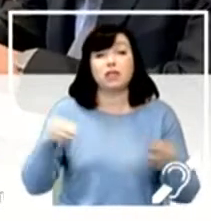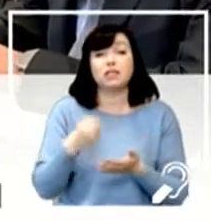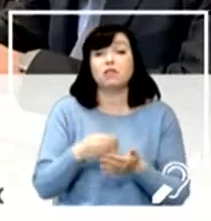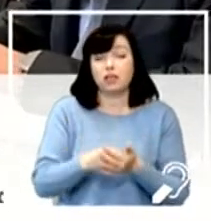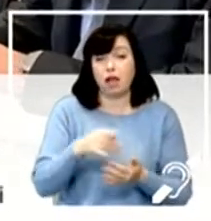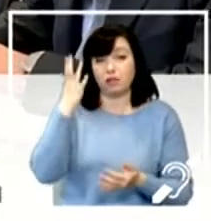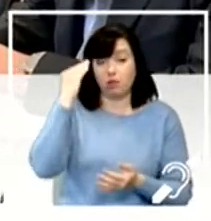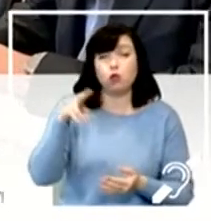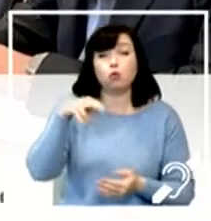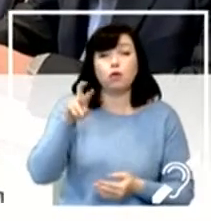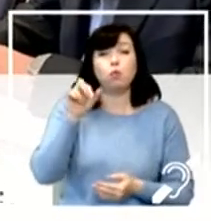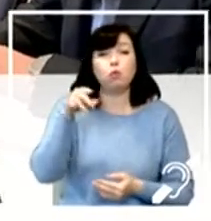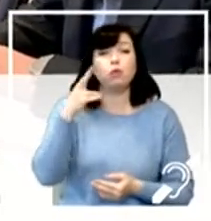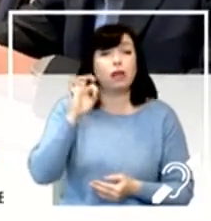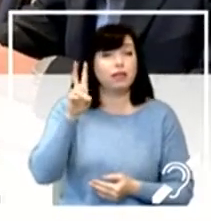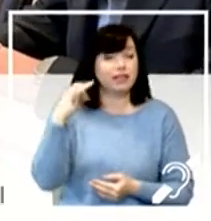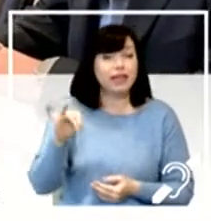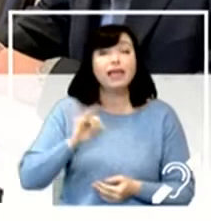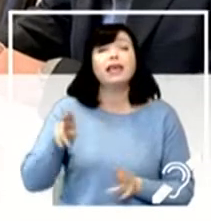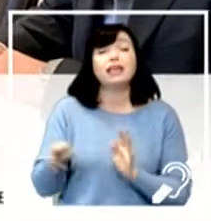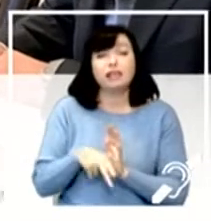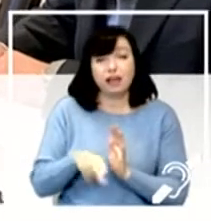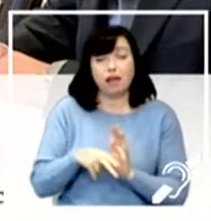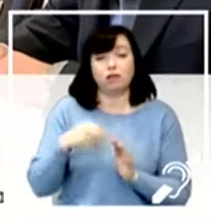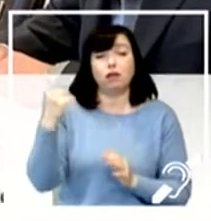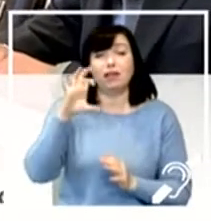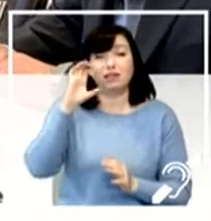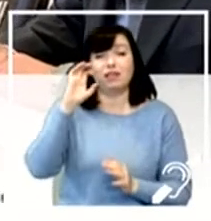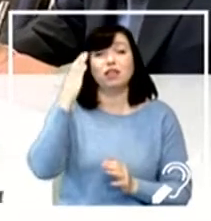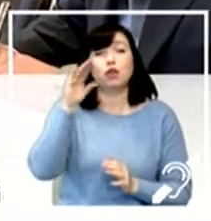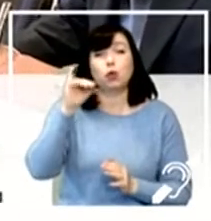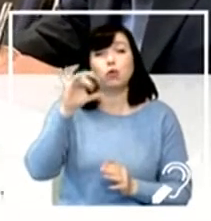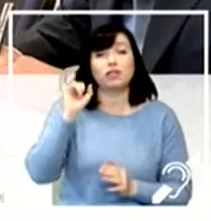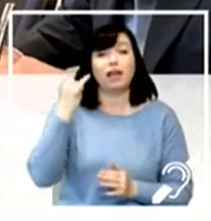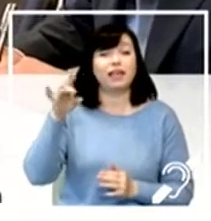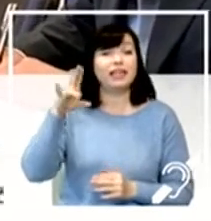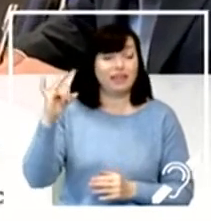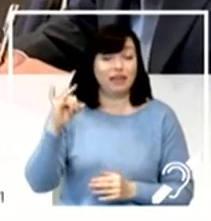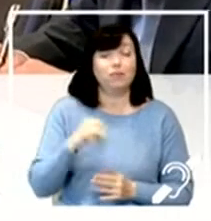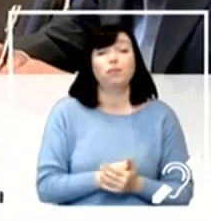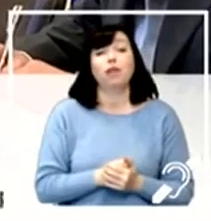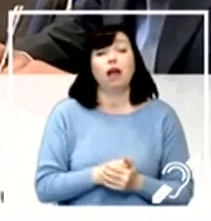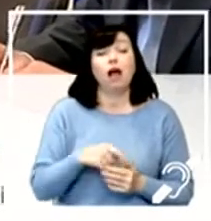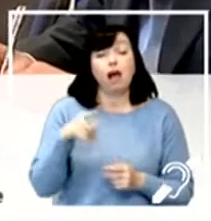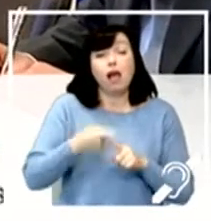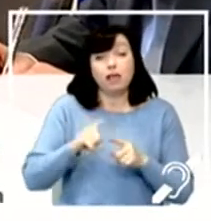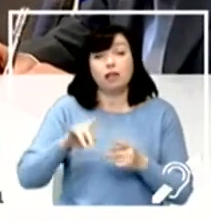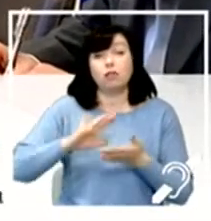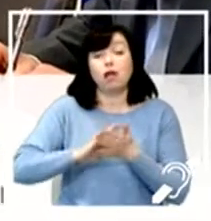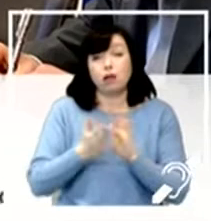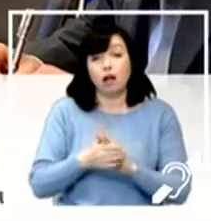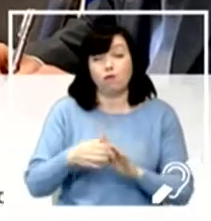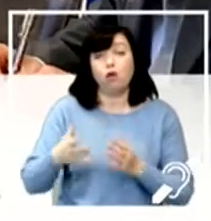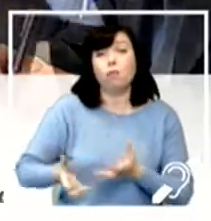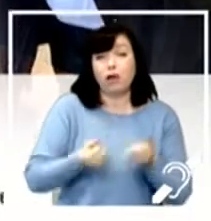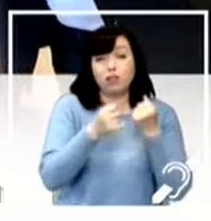de la Chișinău, Dumitru Budeanski, și directorul misiunii USAID în Moldova, Scott Hochlander. Acordul de asistență va